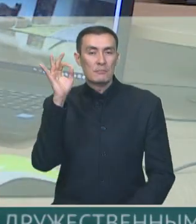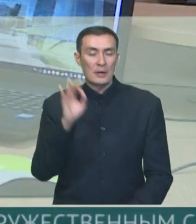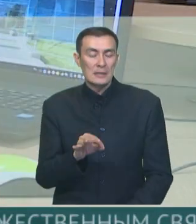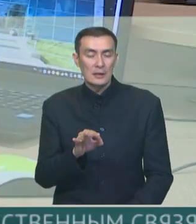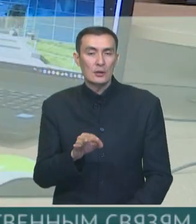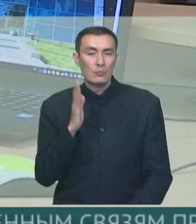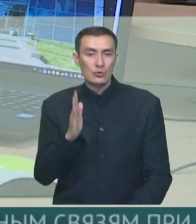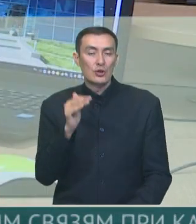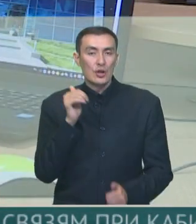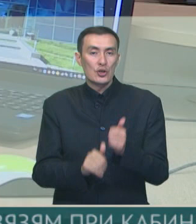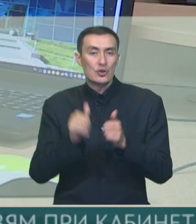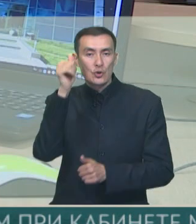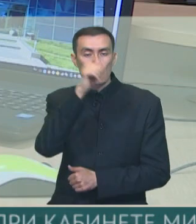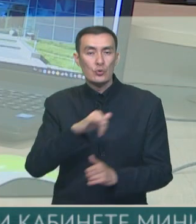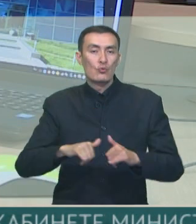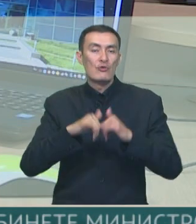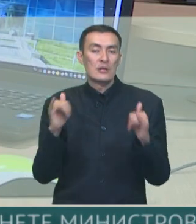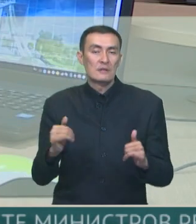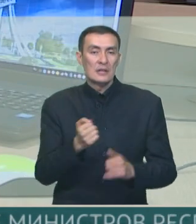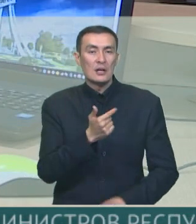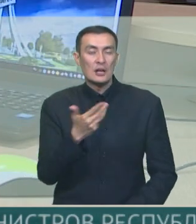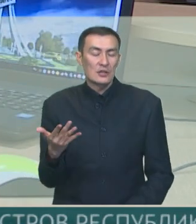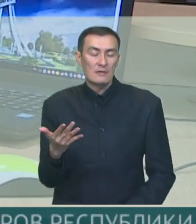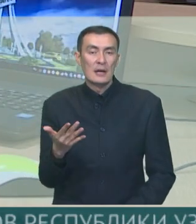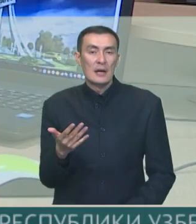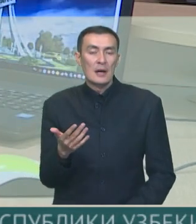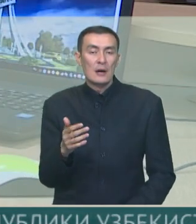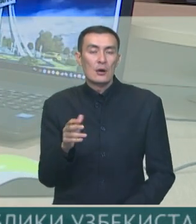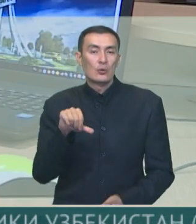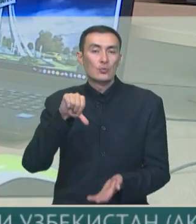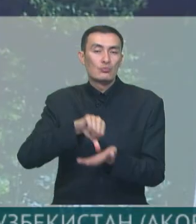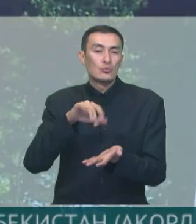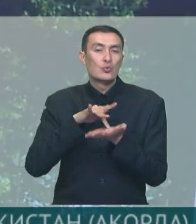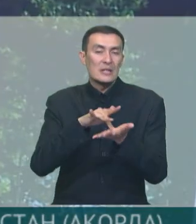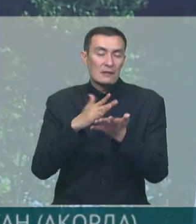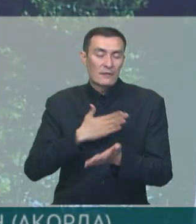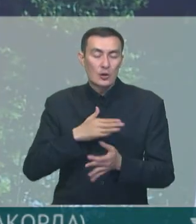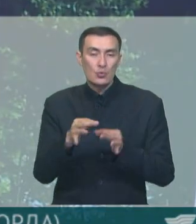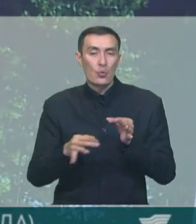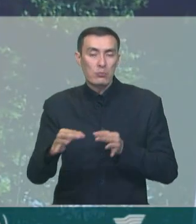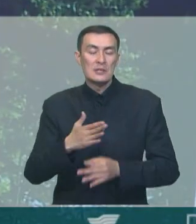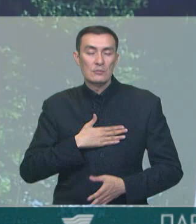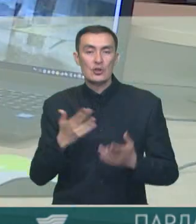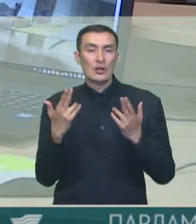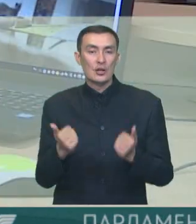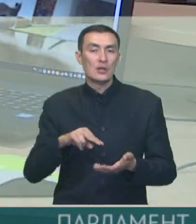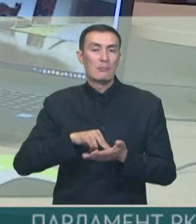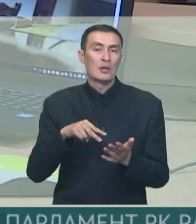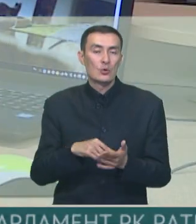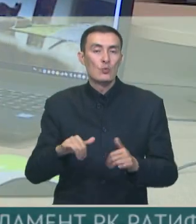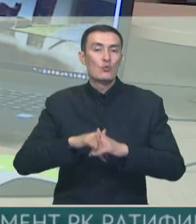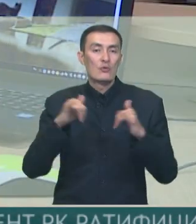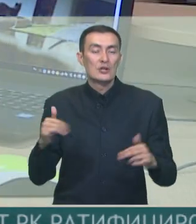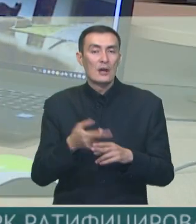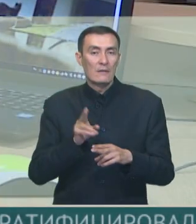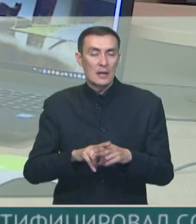что будет ежегодно увеличиться количество посетителей, туристов в нашу область. Конечно, мы планируем увеличивать